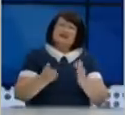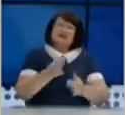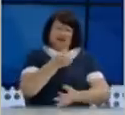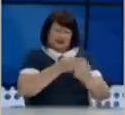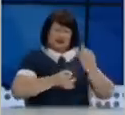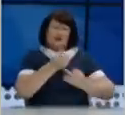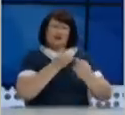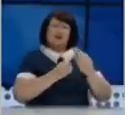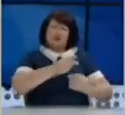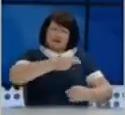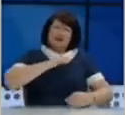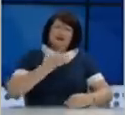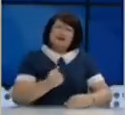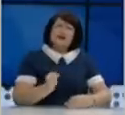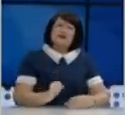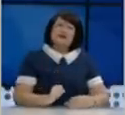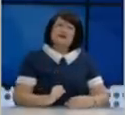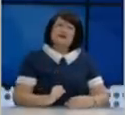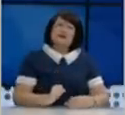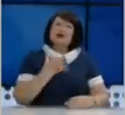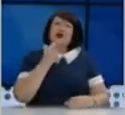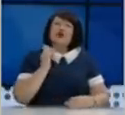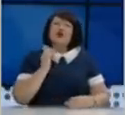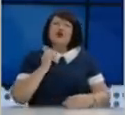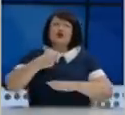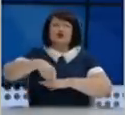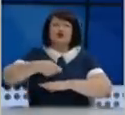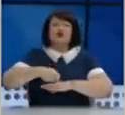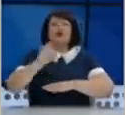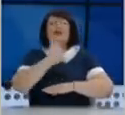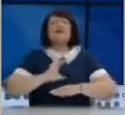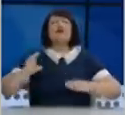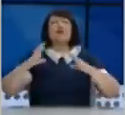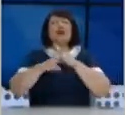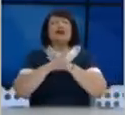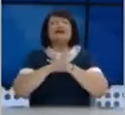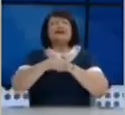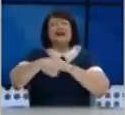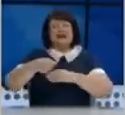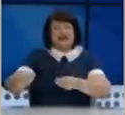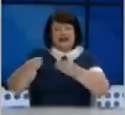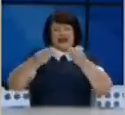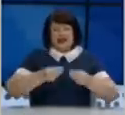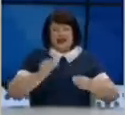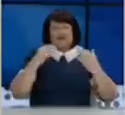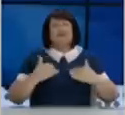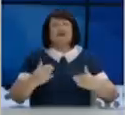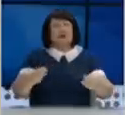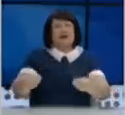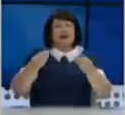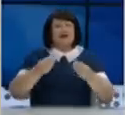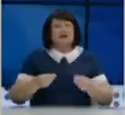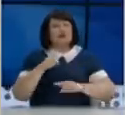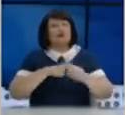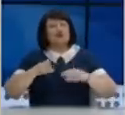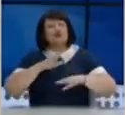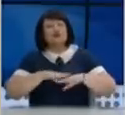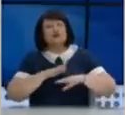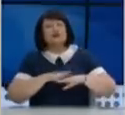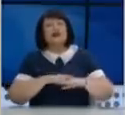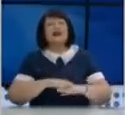κάτι γι' αυτό? Γιατί η δικογραφία της Ευρωπαϊκής Εισαγγελίας έχει διαβεβαστεί στη Βουλή και αφορά τον